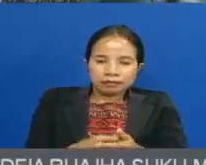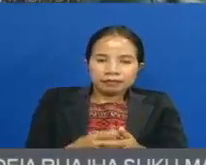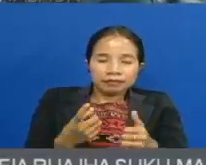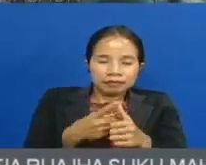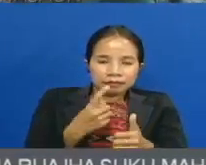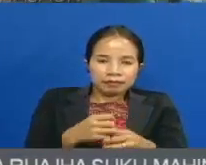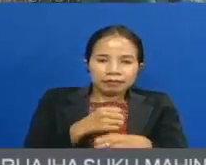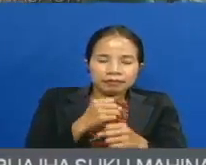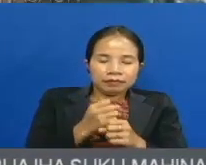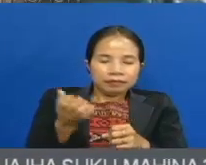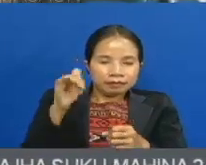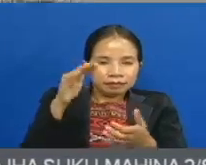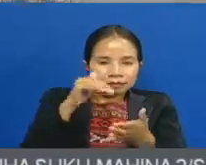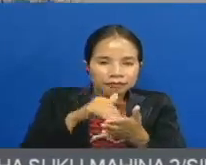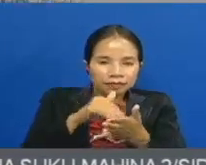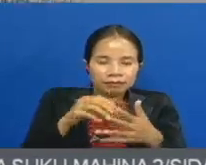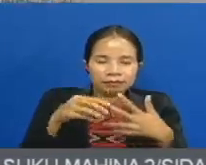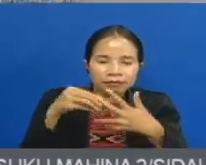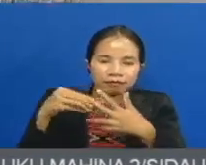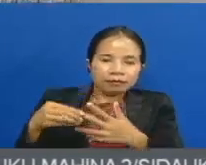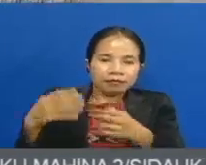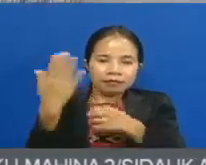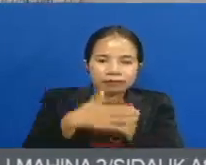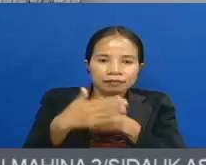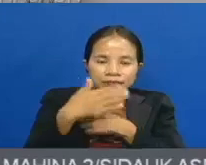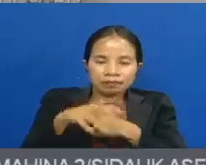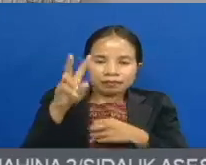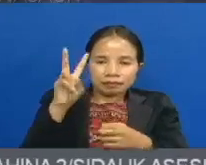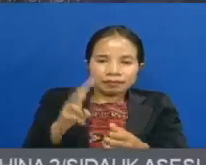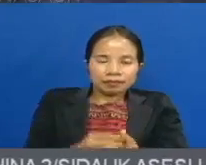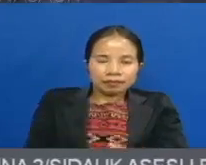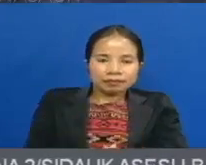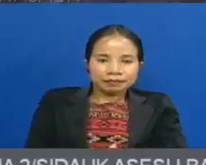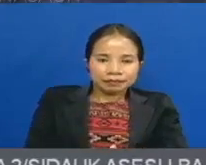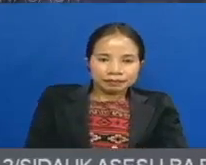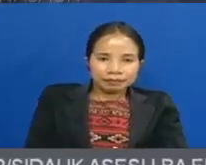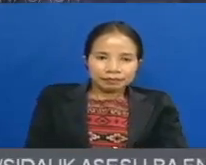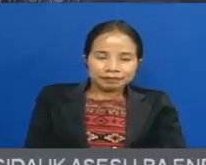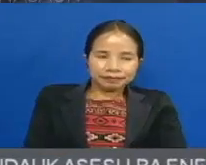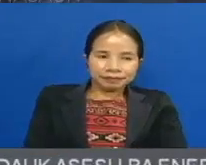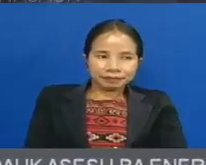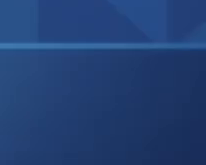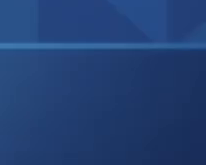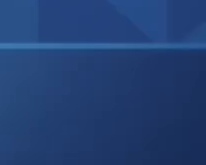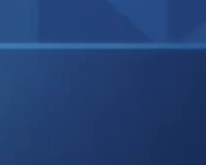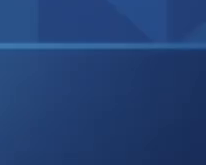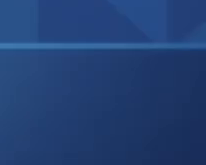ne halawana sirani studi spesialidade ia nasaun Kuba. Juvenal da Silva,